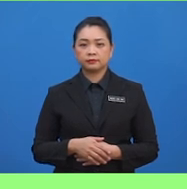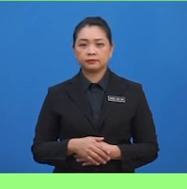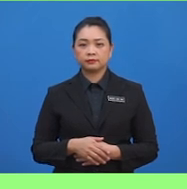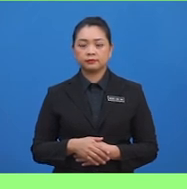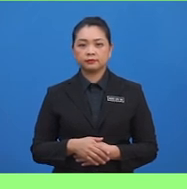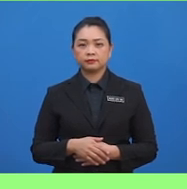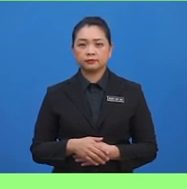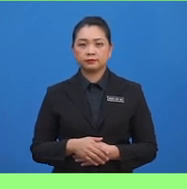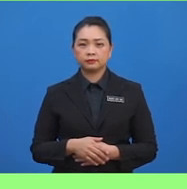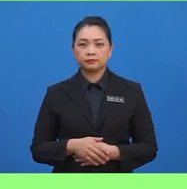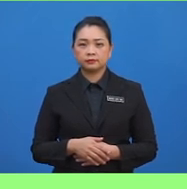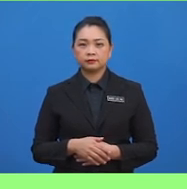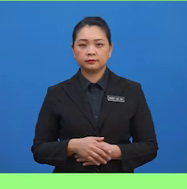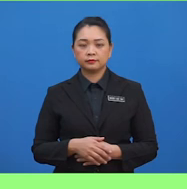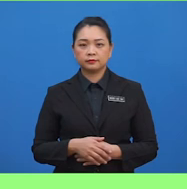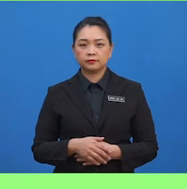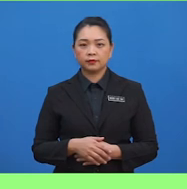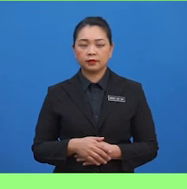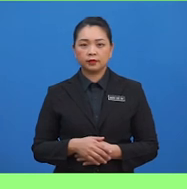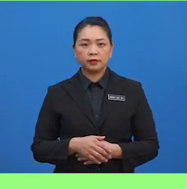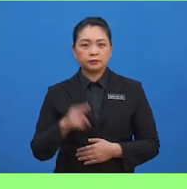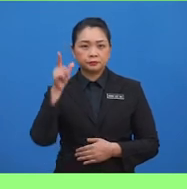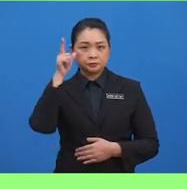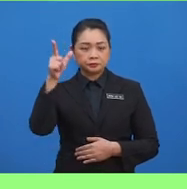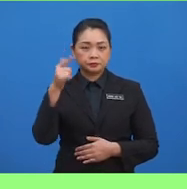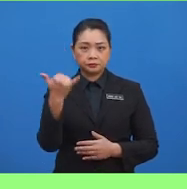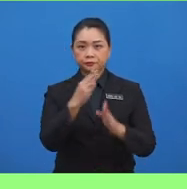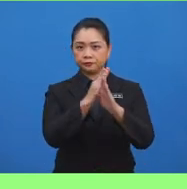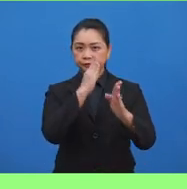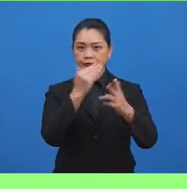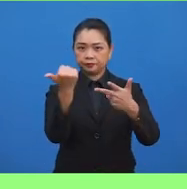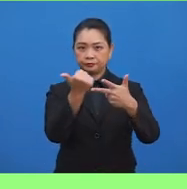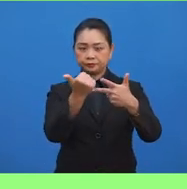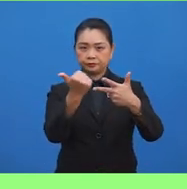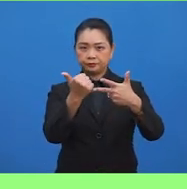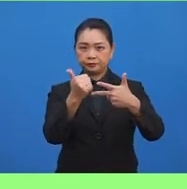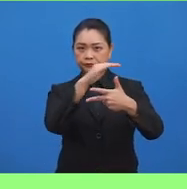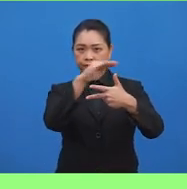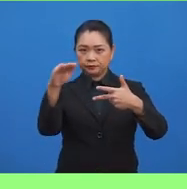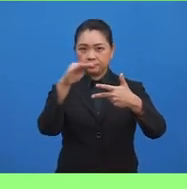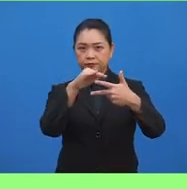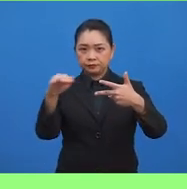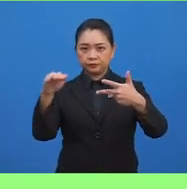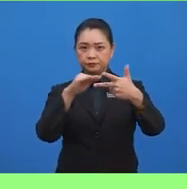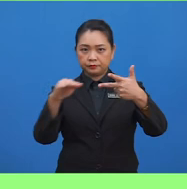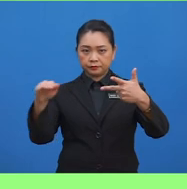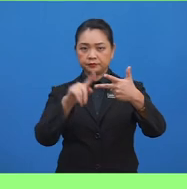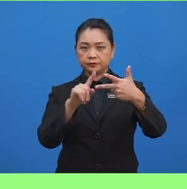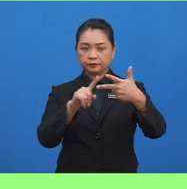gak lihat baris ketiga suku kata pertama